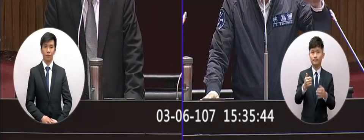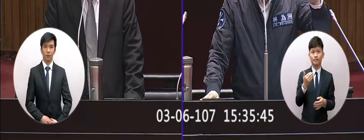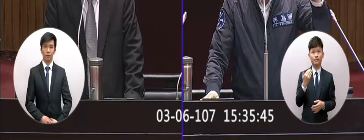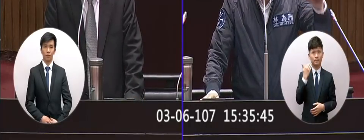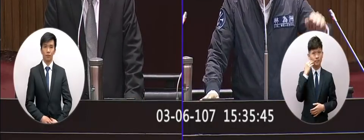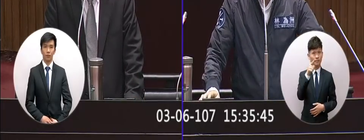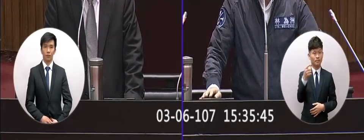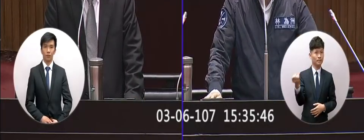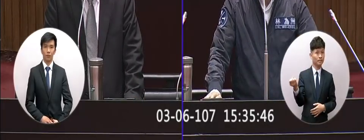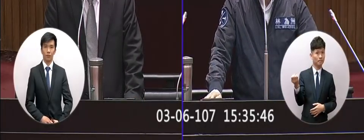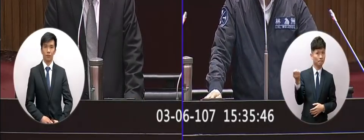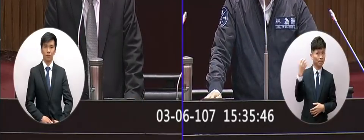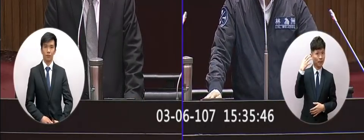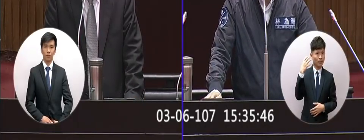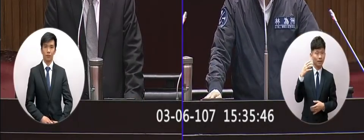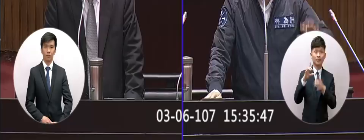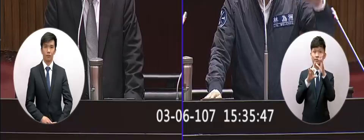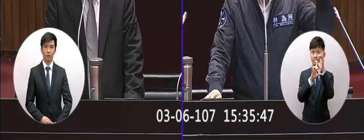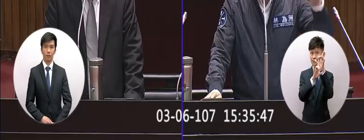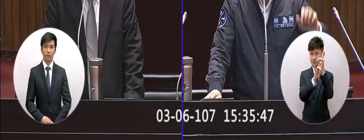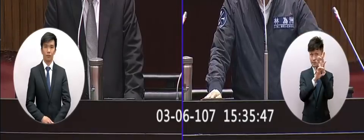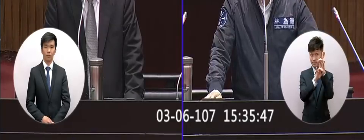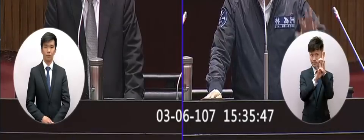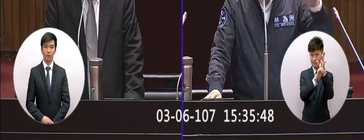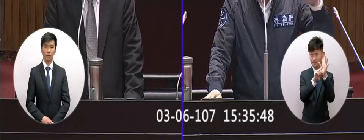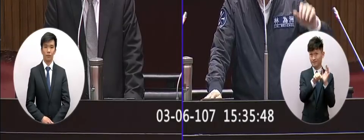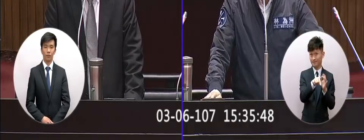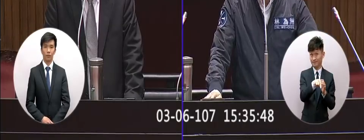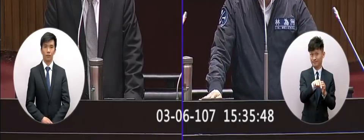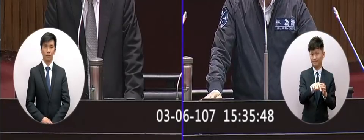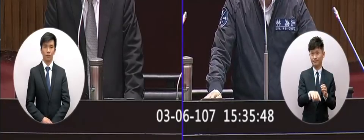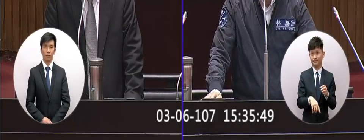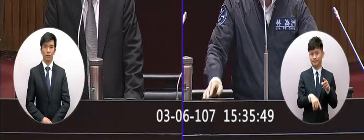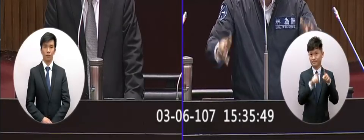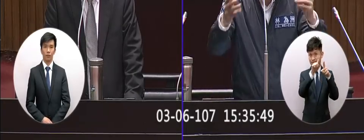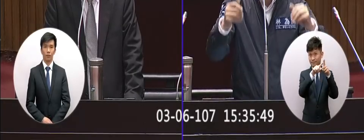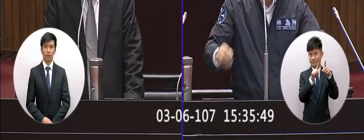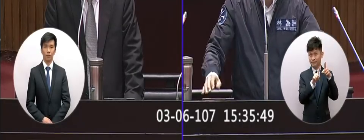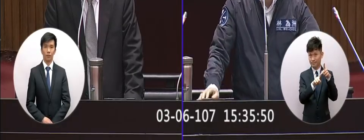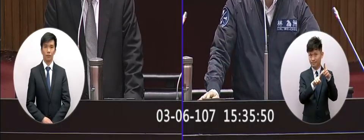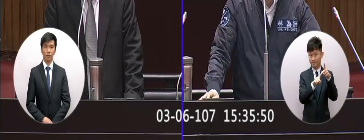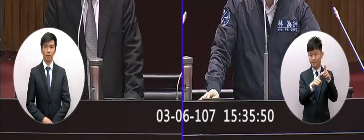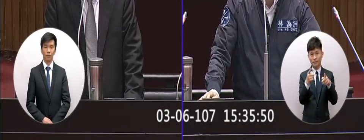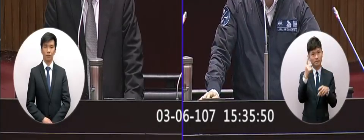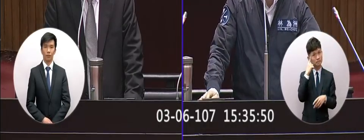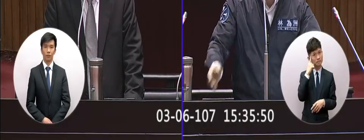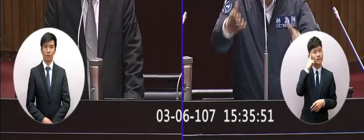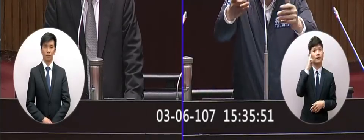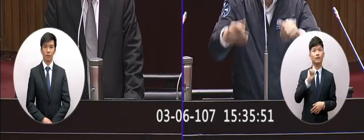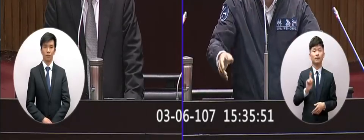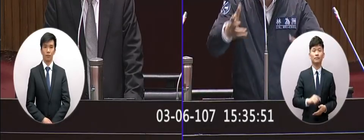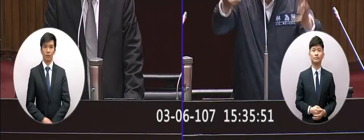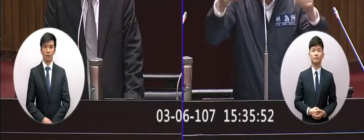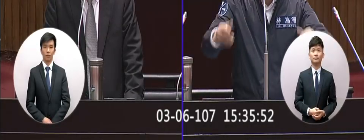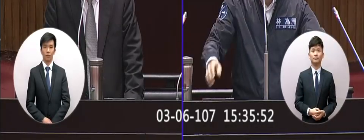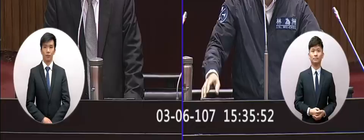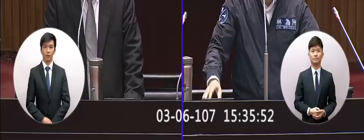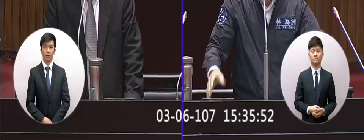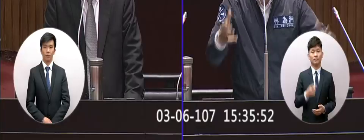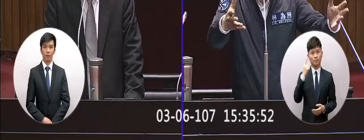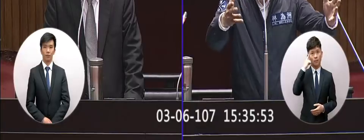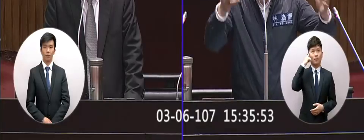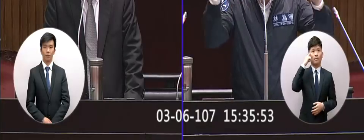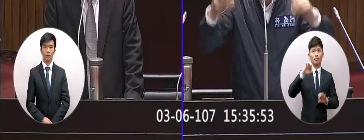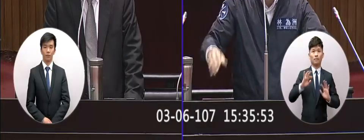听到说新竹这个地区这个名称啊，你会想到什么？新竹你会想到什么？很直